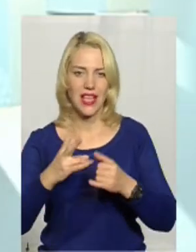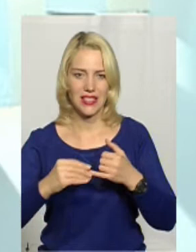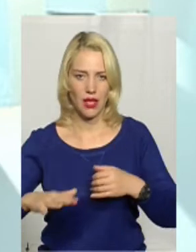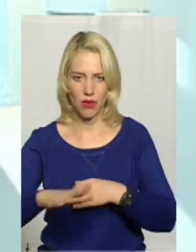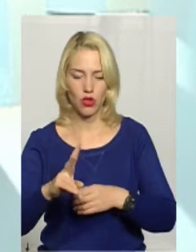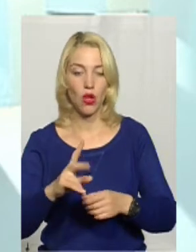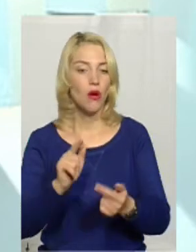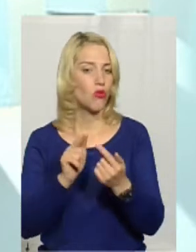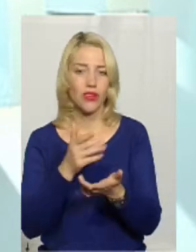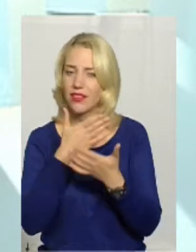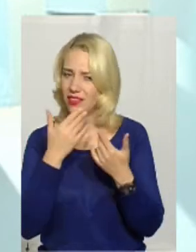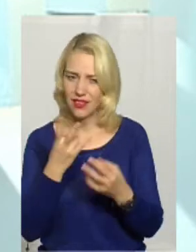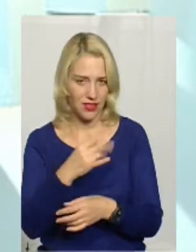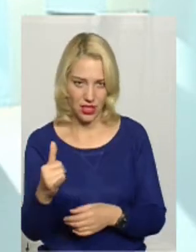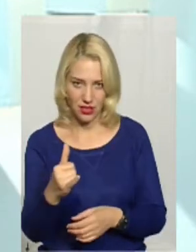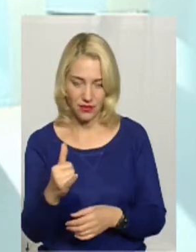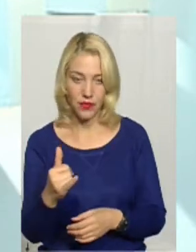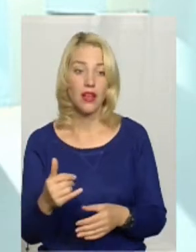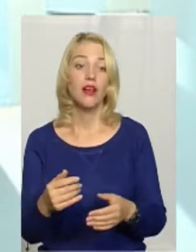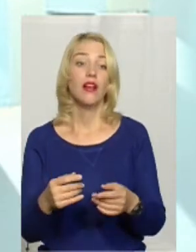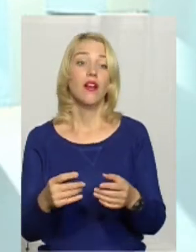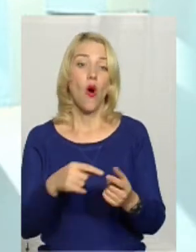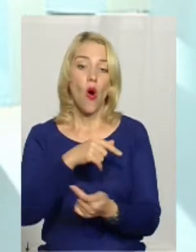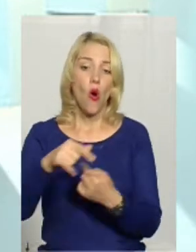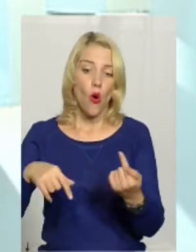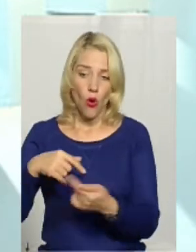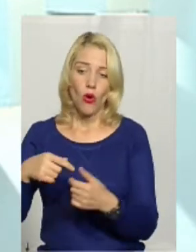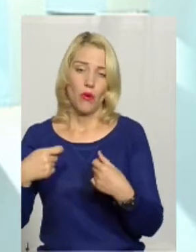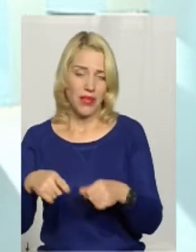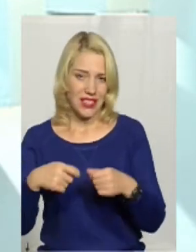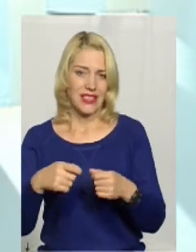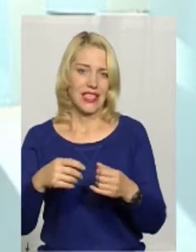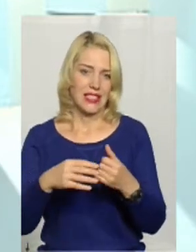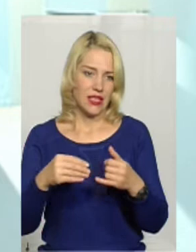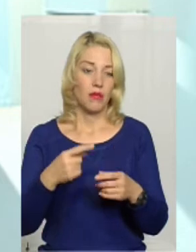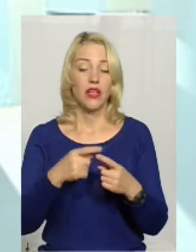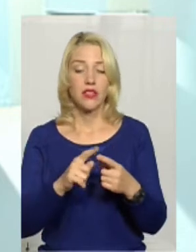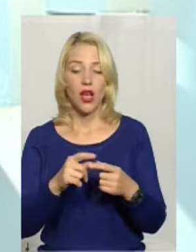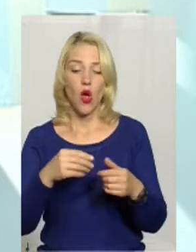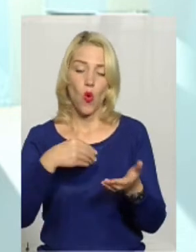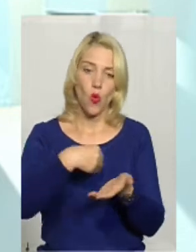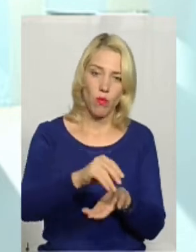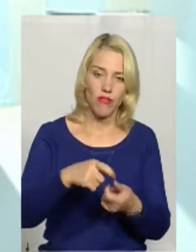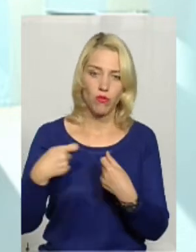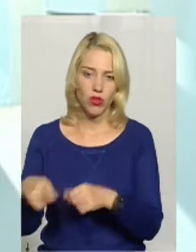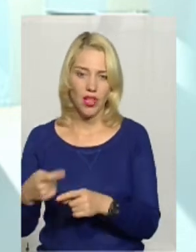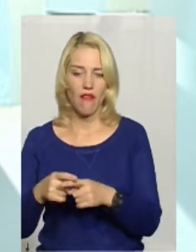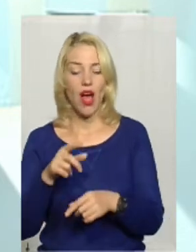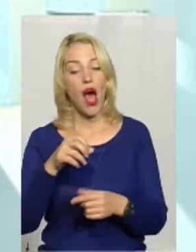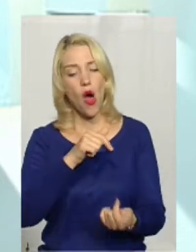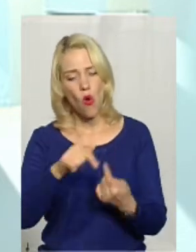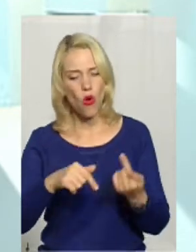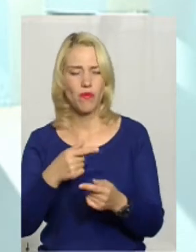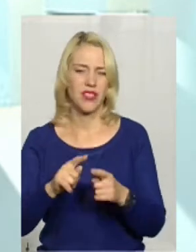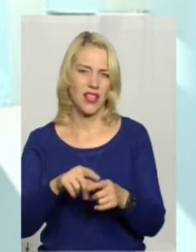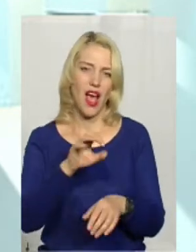проти ринку землі. Абсолютно ні. Ну, скажімо так, обігу землі. Тому що ринок – це купив-продав, а обіг – це можна і в оренду здати,